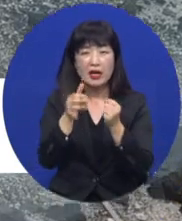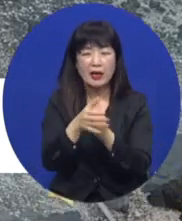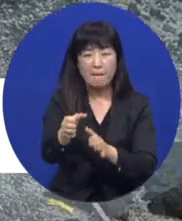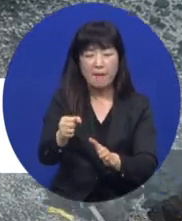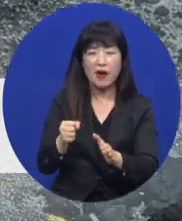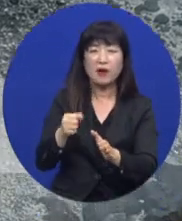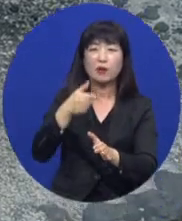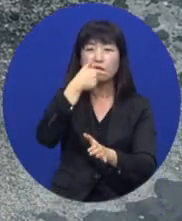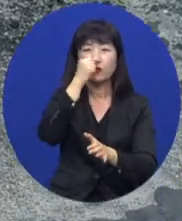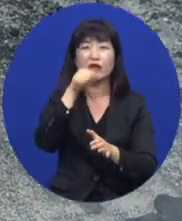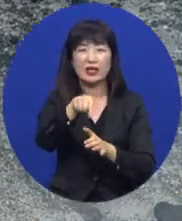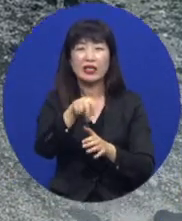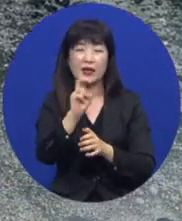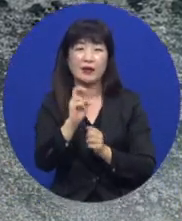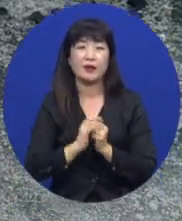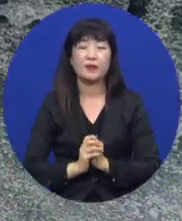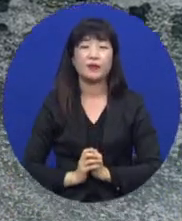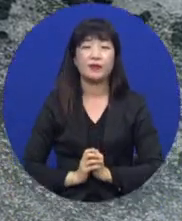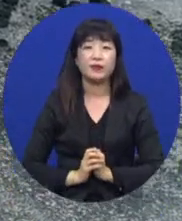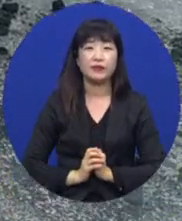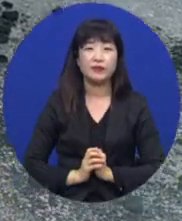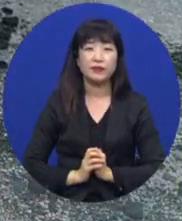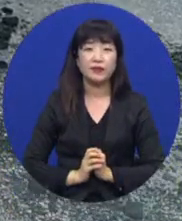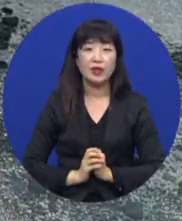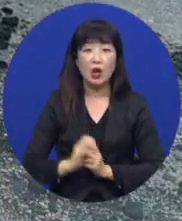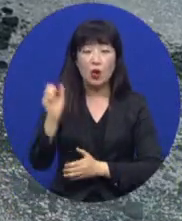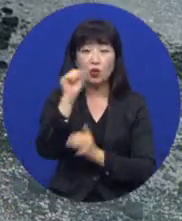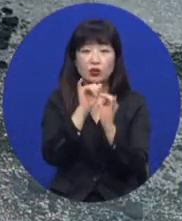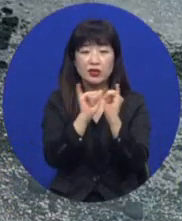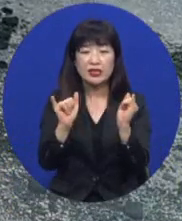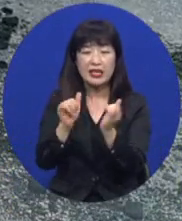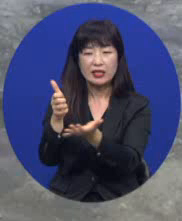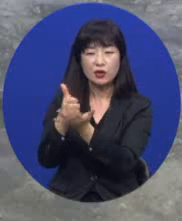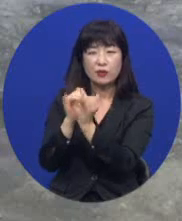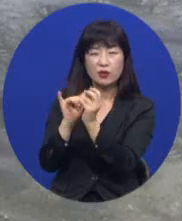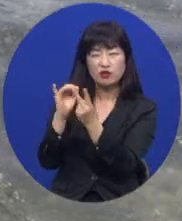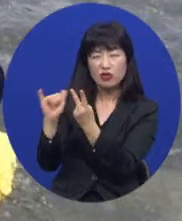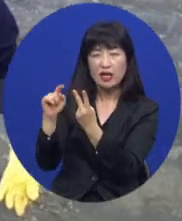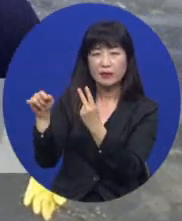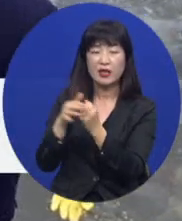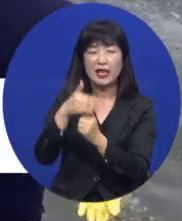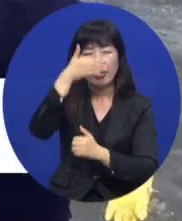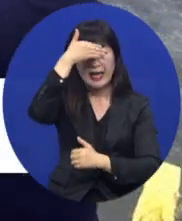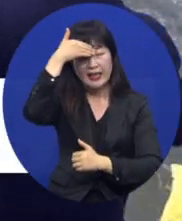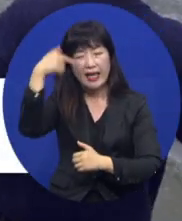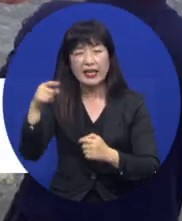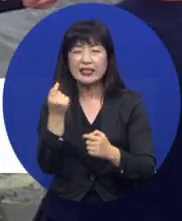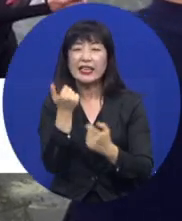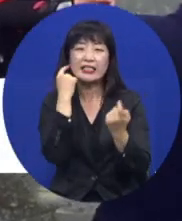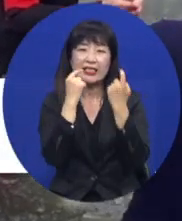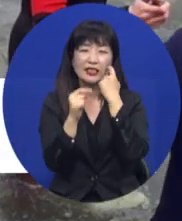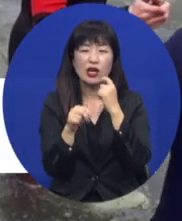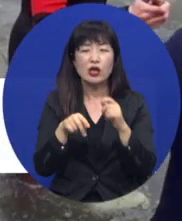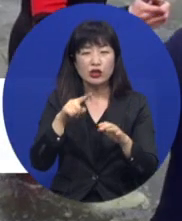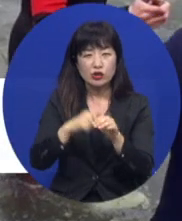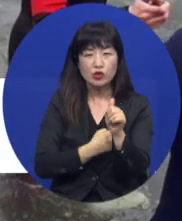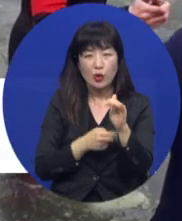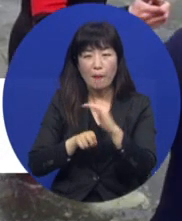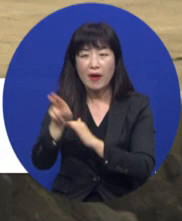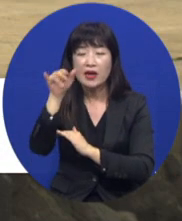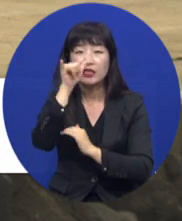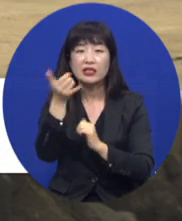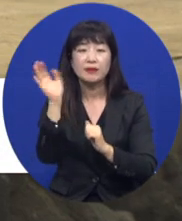사고가 난 것으로 보고 있습니다 운전자와 승객 등 2명은 다행히 찰과상만 입고 스스로 탈출 햇지만